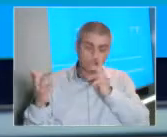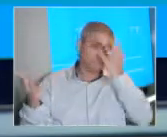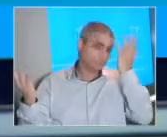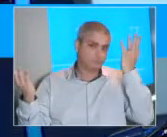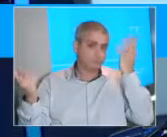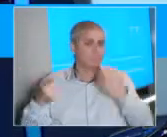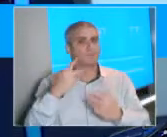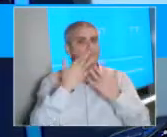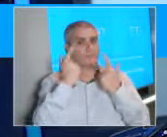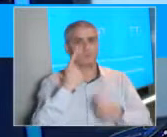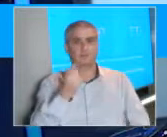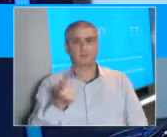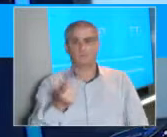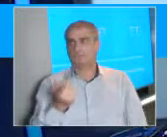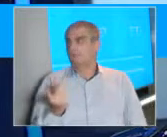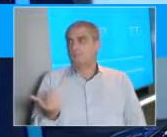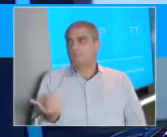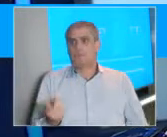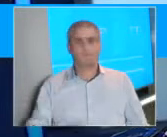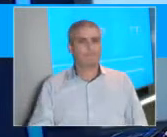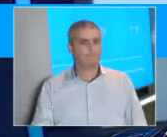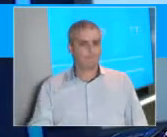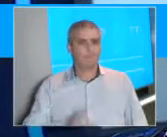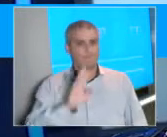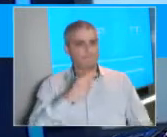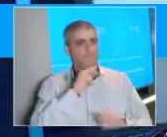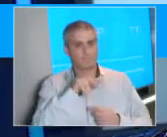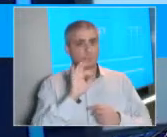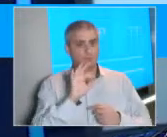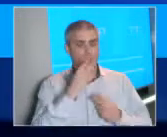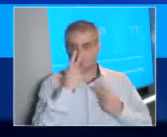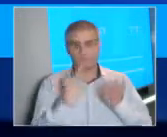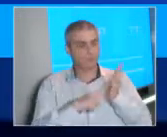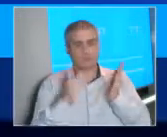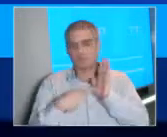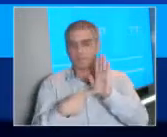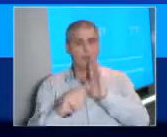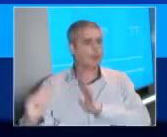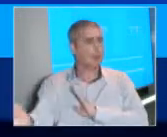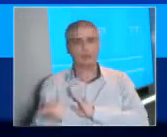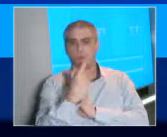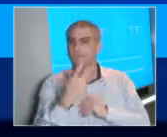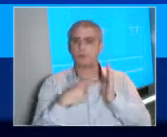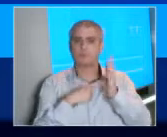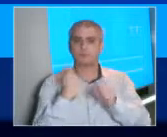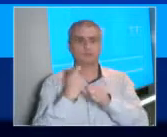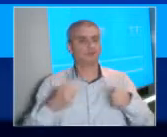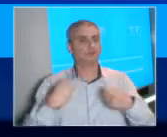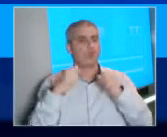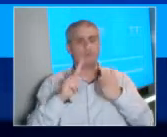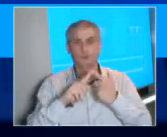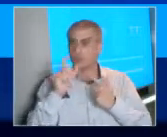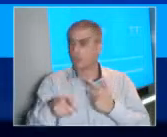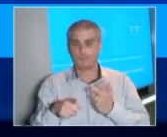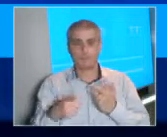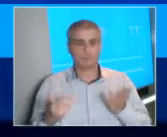גם ברור שהעובדים צריכים לקבל איזשהו פיצוי וזה בסדר, אבל יש גם עניין של נראות. מה אתה משדר לשאר המשק? מה אתה משדר לשוק החופשי? מה אתה משדר לבן